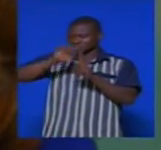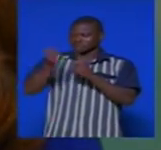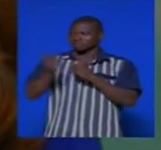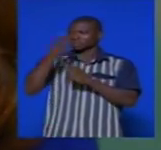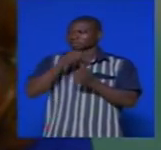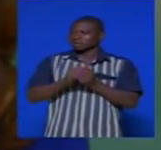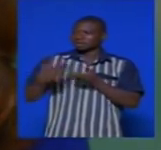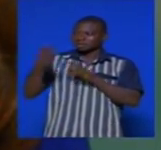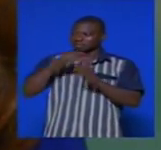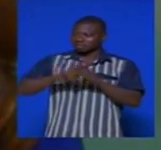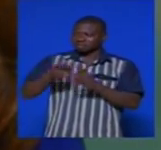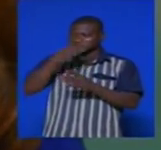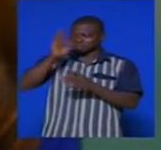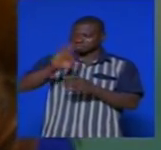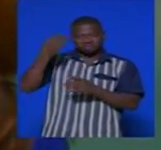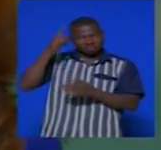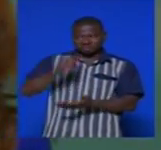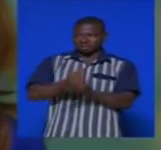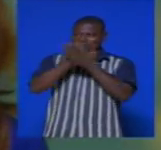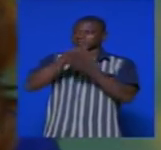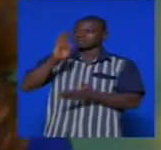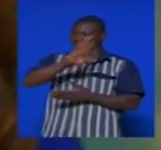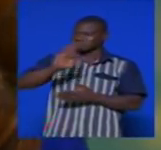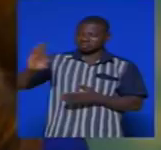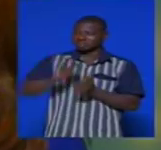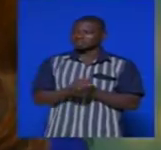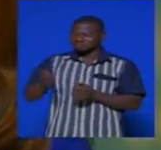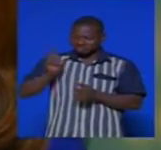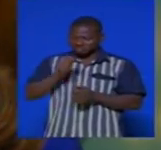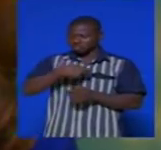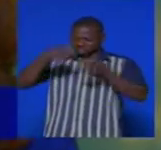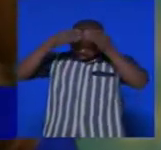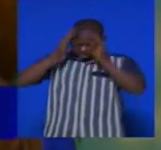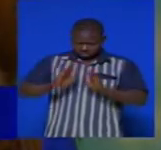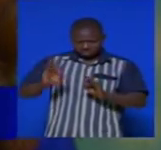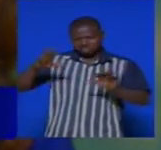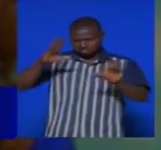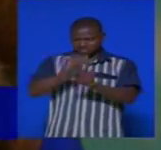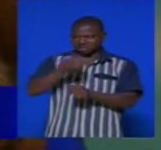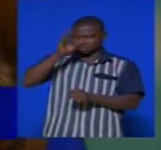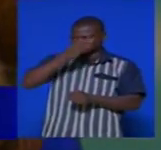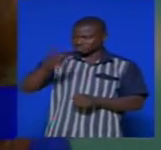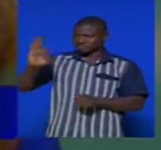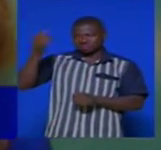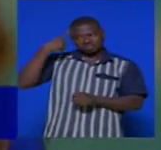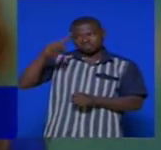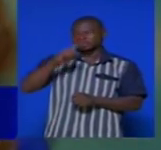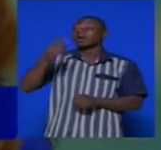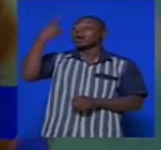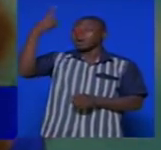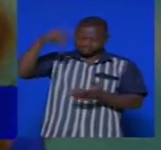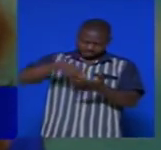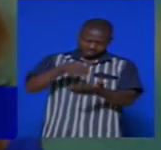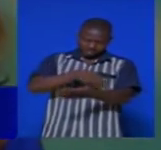à soutenir le Burkina Faso. Les engagements que nous avons pris à Paris, c'est de 1 milliard de dollars sur les 5